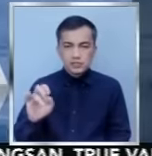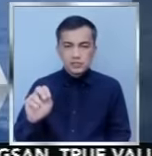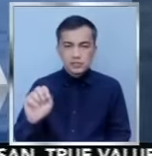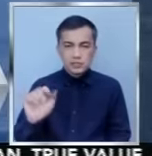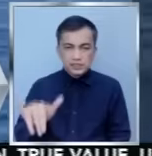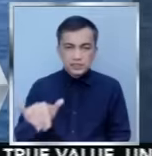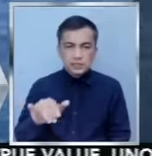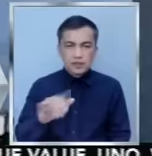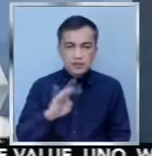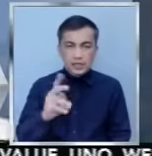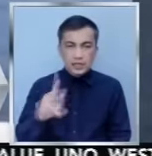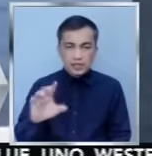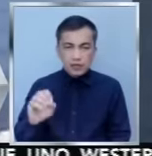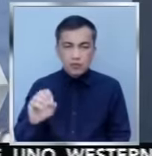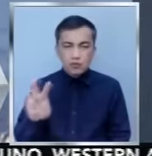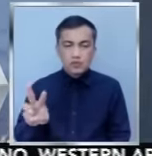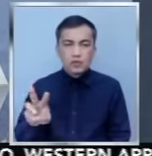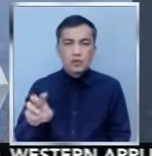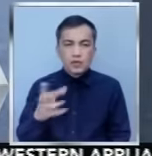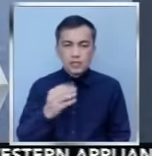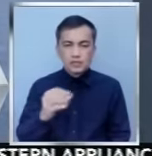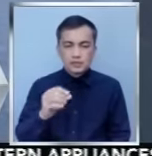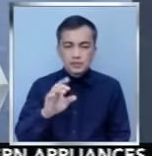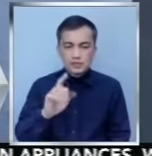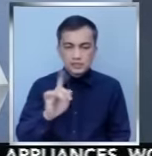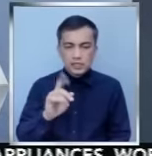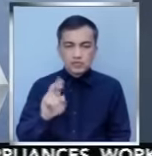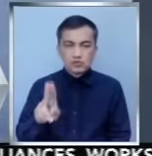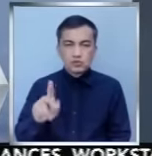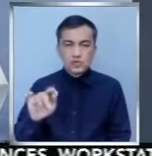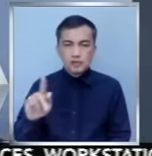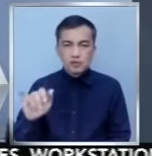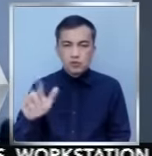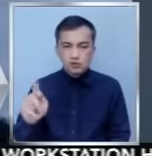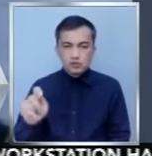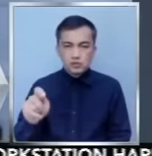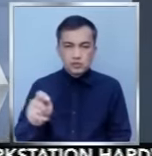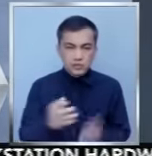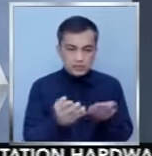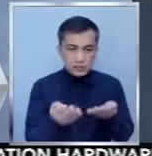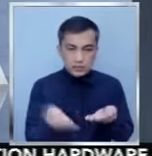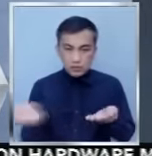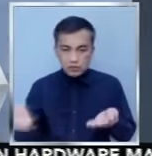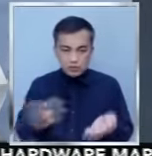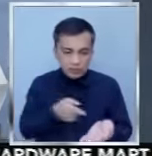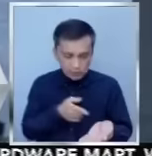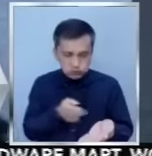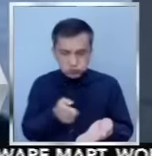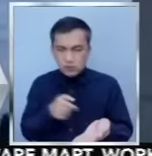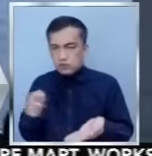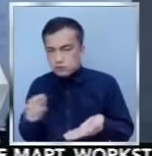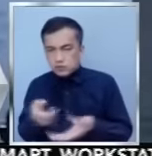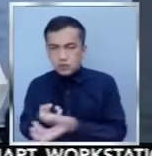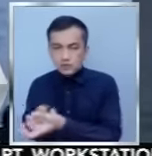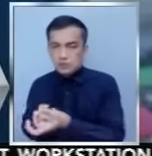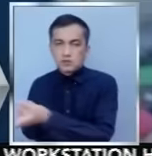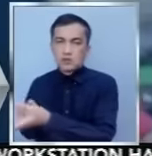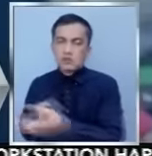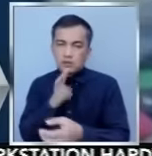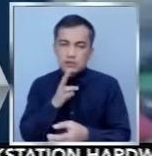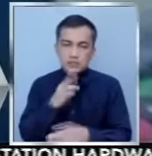bangkaw at brp Dato tamblot ang magkakahiwalay na pinunan ng pangaras ng China sa resupply mission sa scar